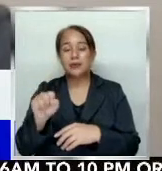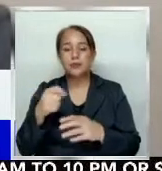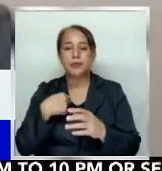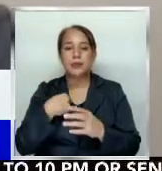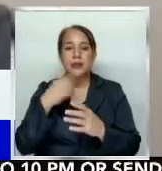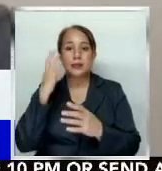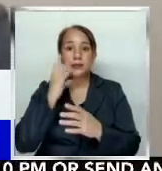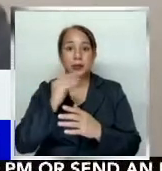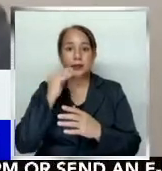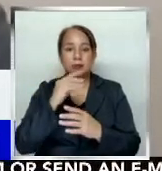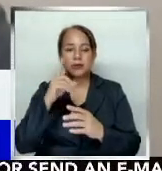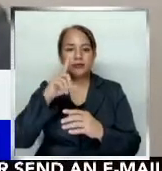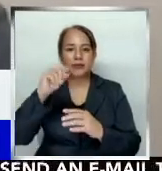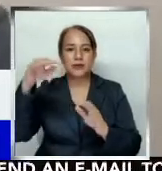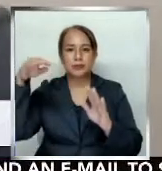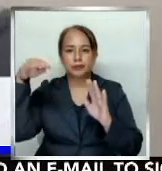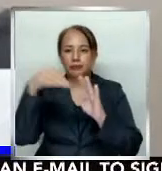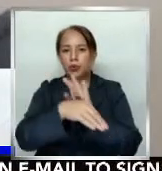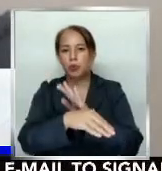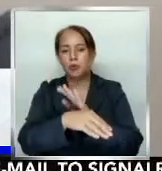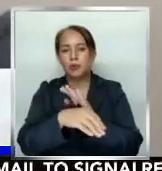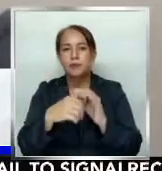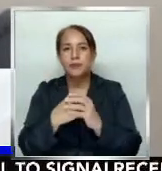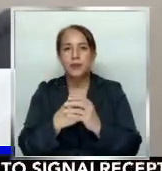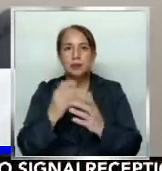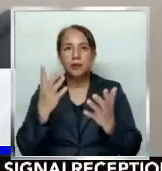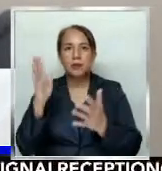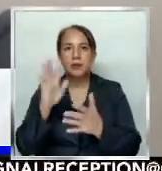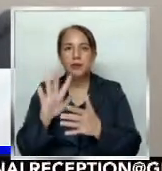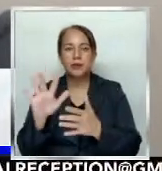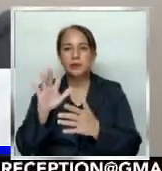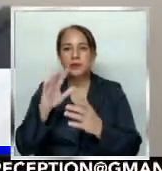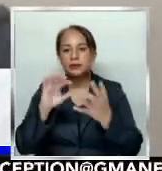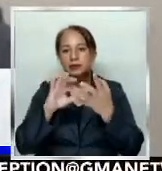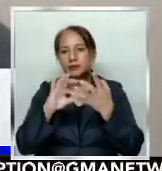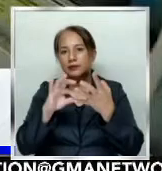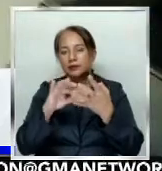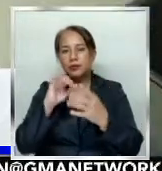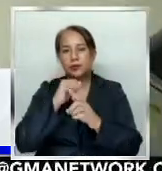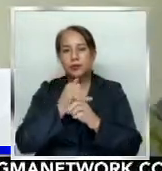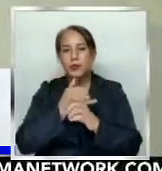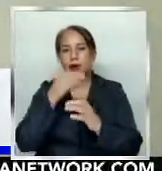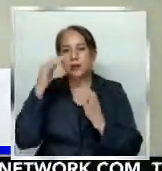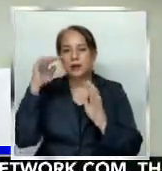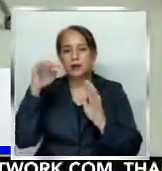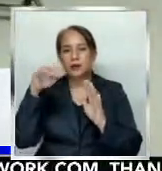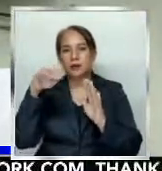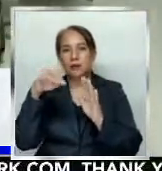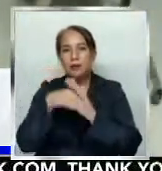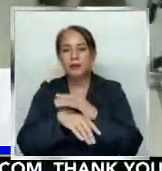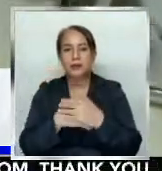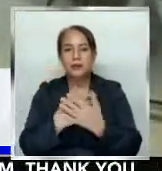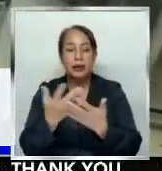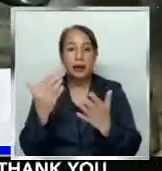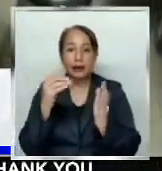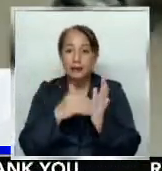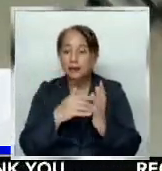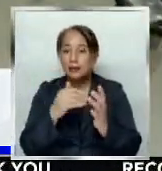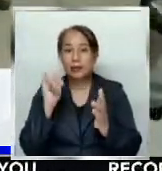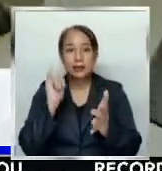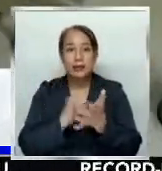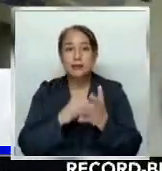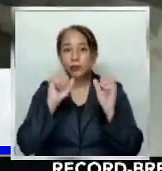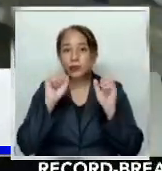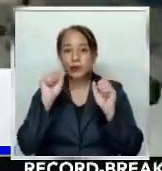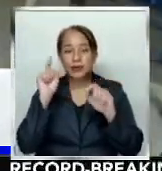pagbaba ng cases. Maybe by end of January, mababa na or something. Mm-hmm. Again, that's something we cannot guarantee.